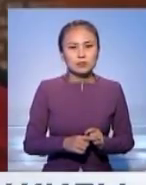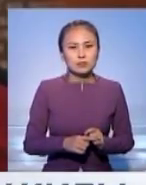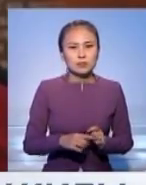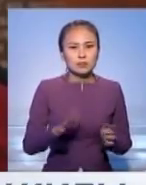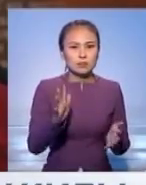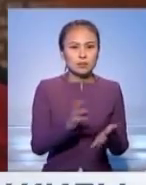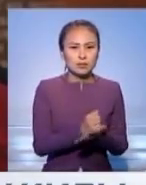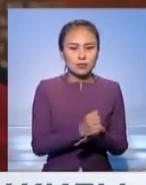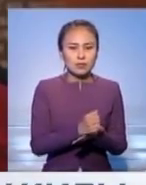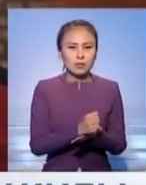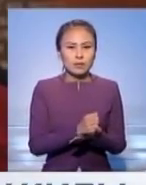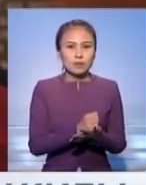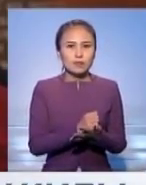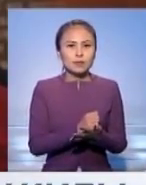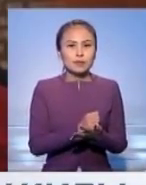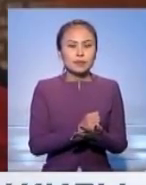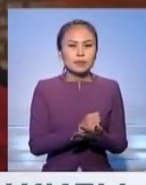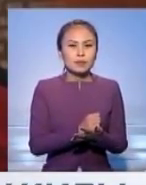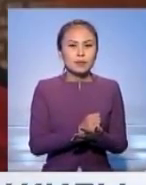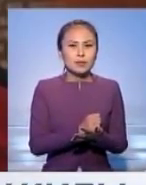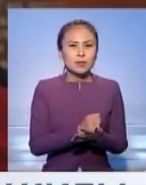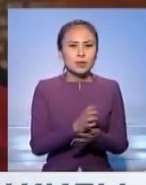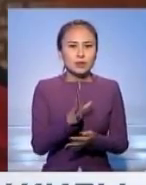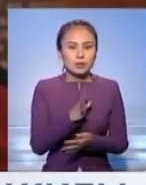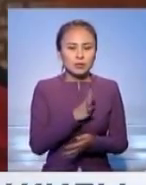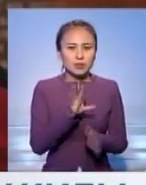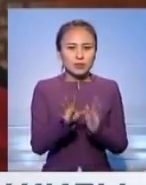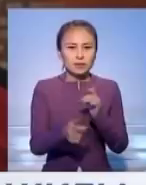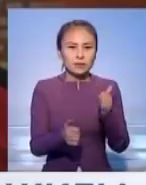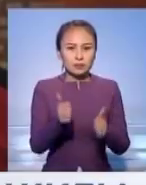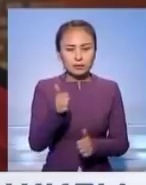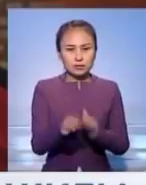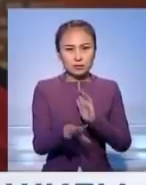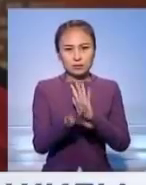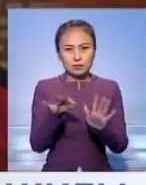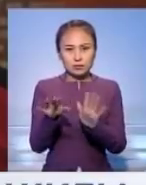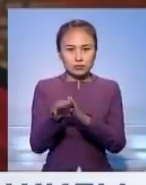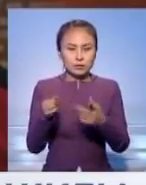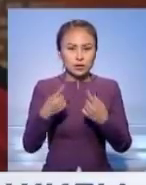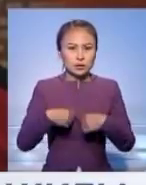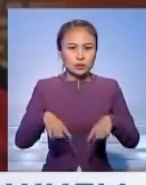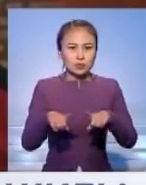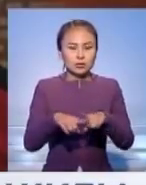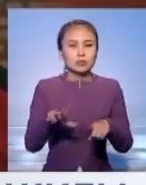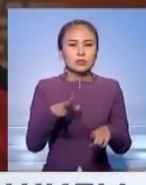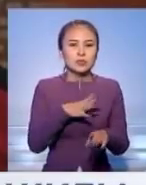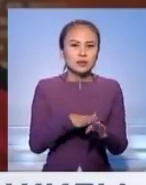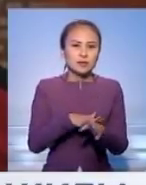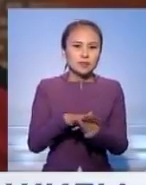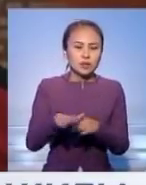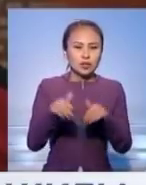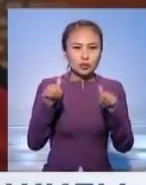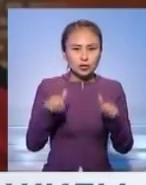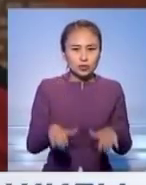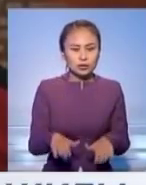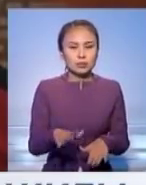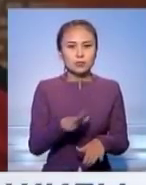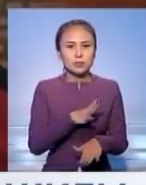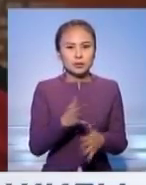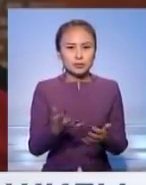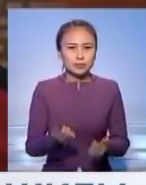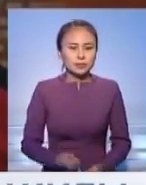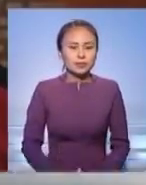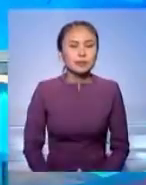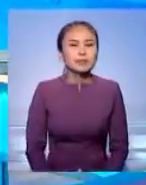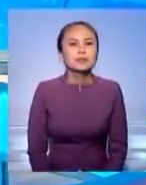амалдары басталып кетті бұл жайт бойынша. Сараптамалар тағайындалды. Сараптаманың қорытындысы бойынша процессуалдық шешім қабылданады.